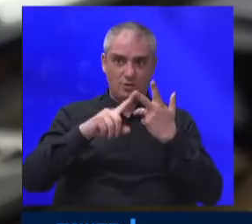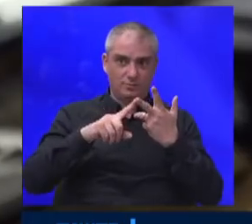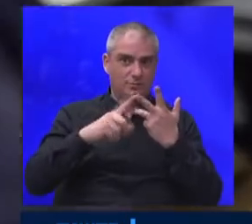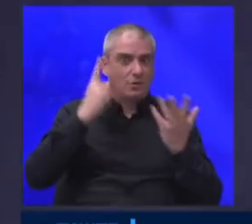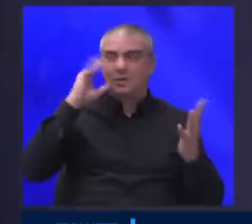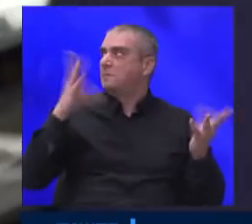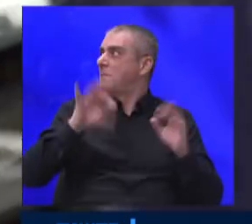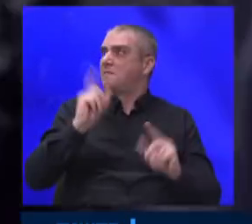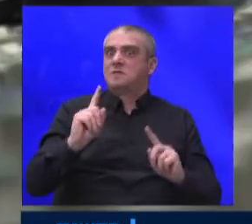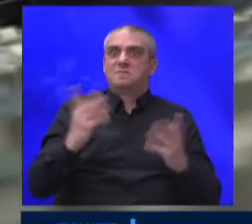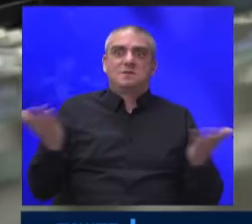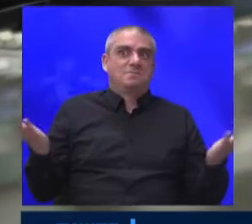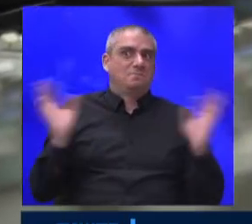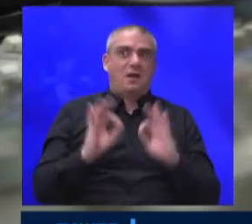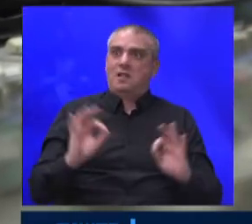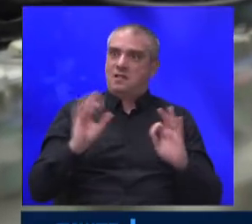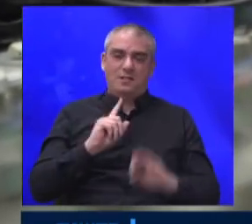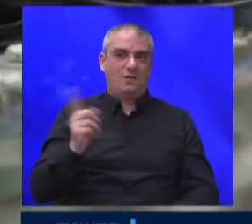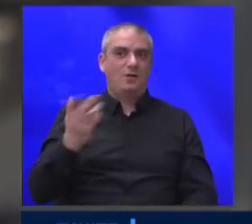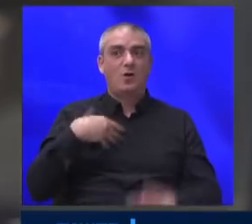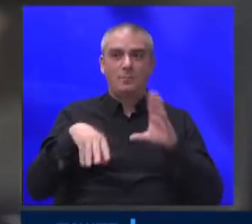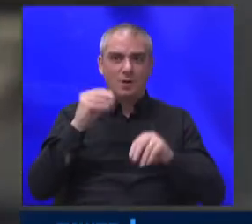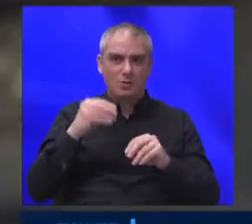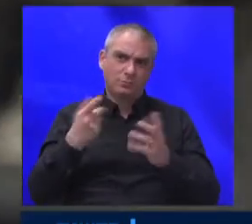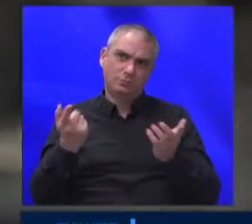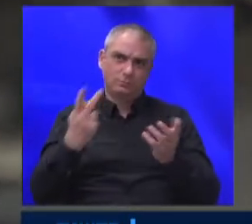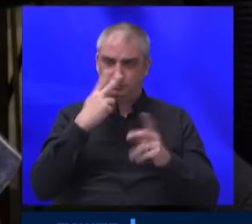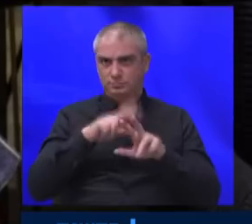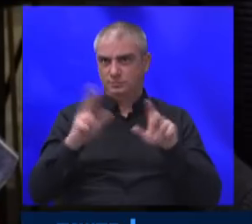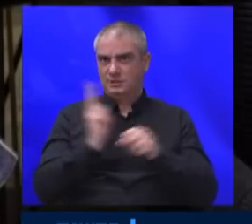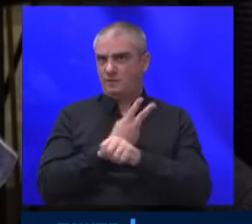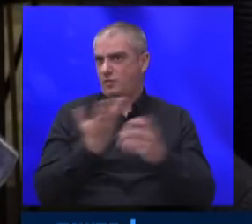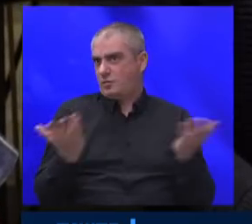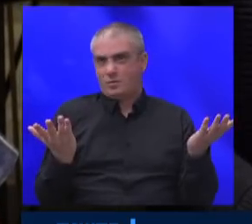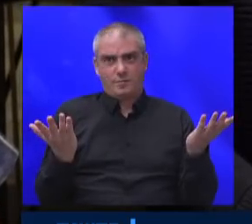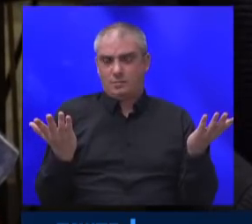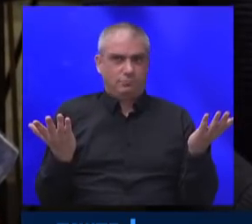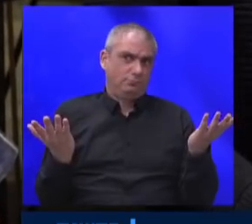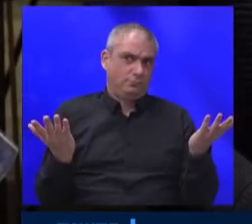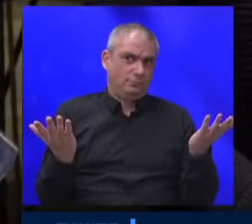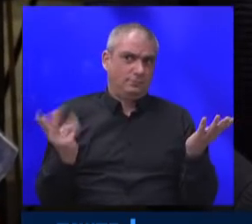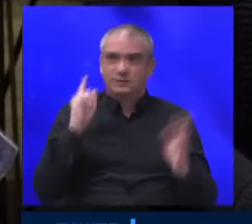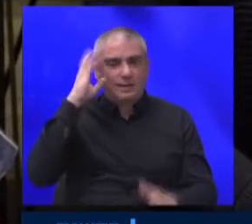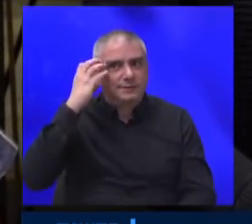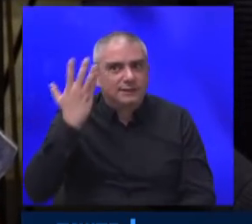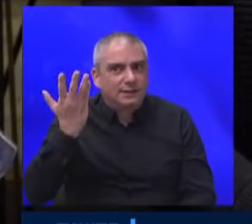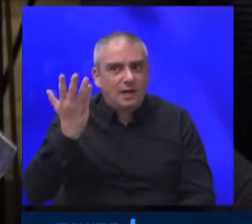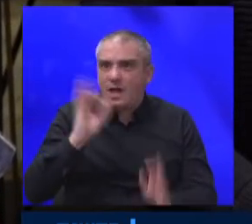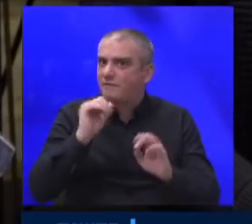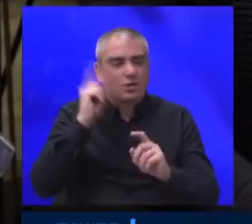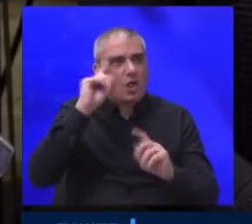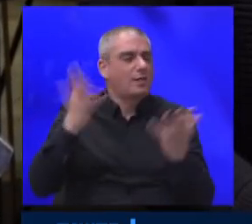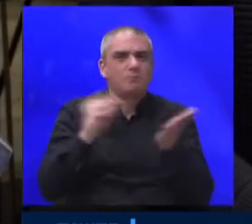בכלל. הולכים לבחירות. לכאורה מצב נורמלי. זה לא, זה פסיכי. אף אחד לא יודע למה הולכים. זה